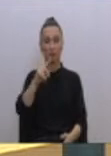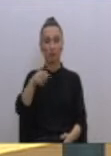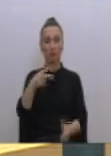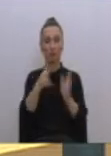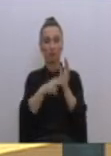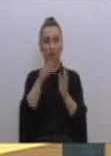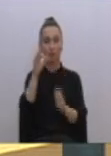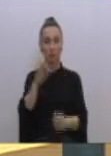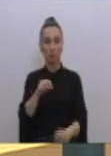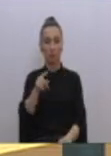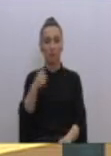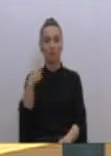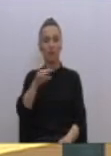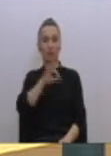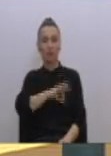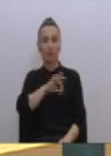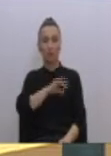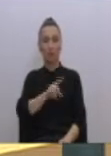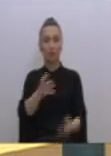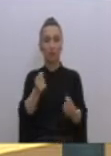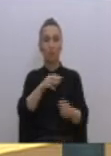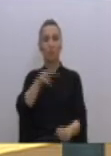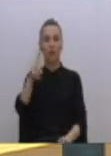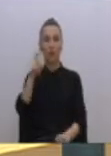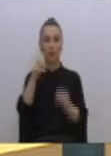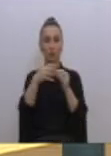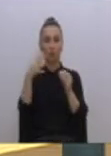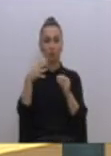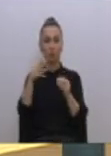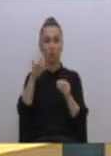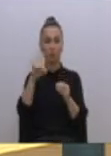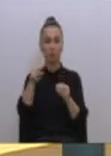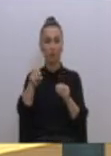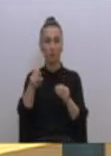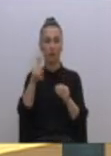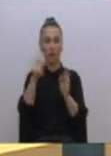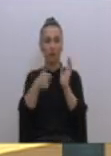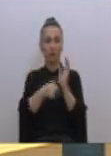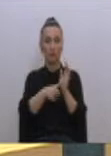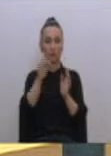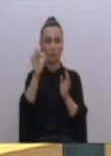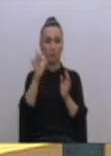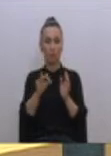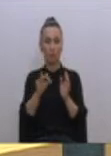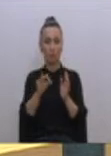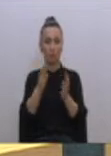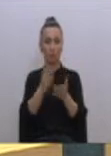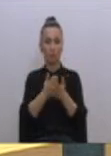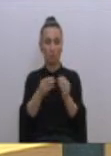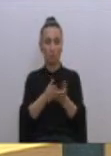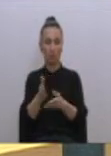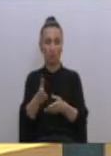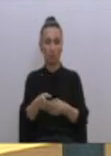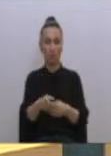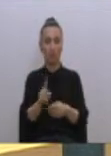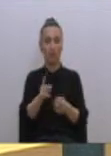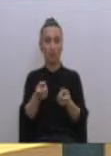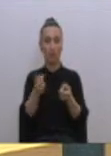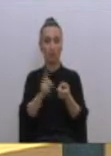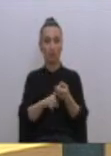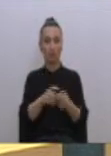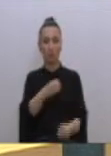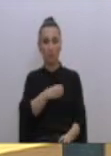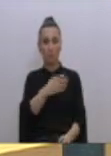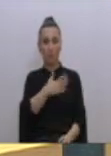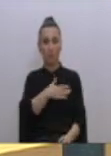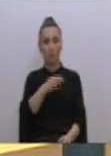104.8%, ხოლო სხვა შემოსავლების კუთხით მივიღეთ 1.115 მილიონ ლარამდე, რაც 106%. procentiașe, sulebis, raceheba,